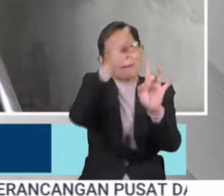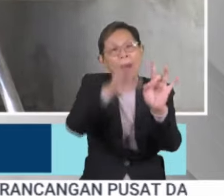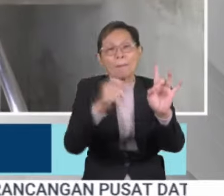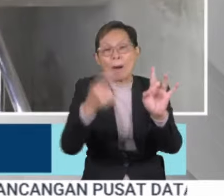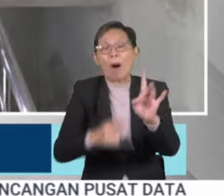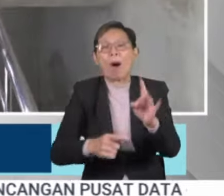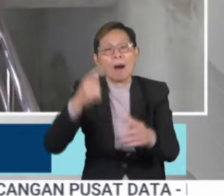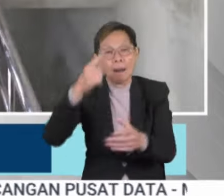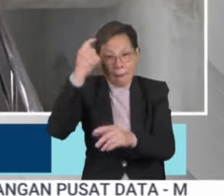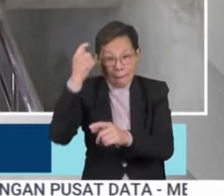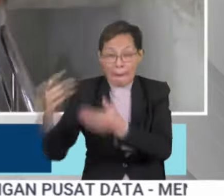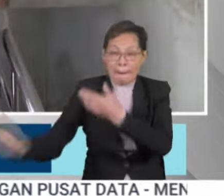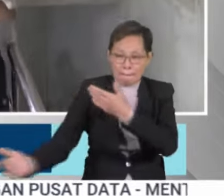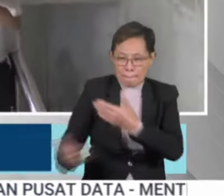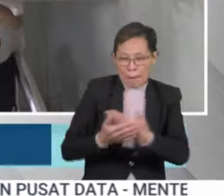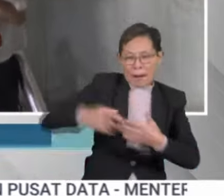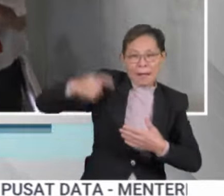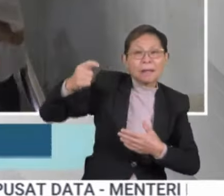ditetapkan sebutan semula kes.